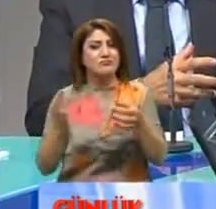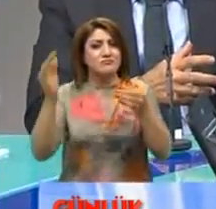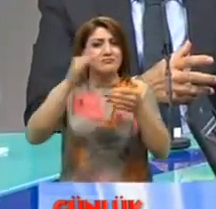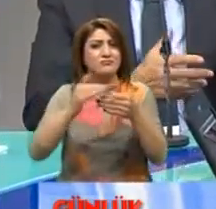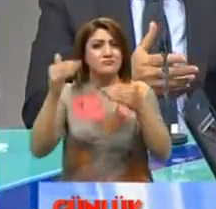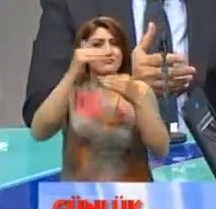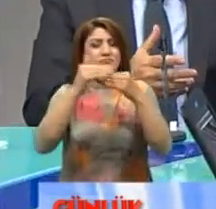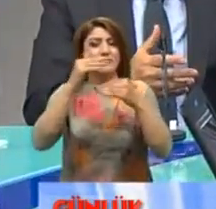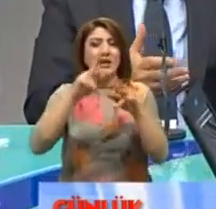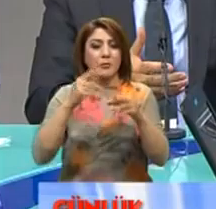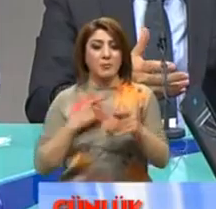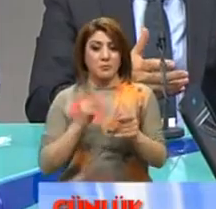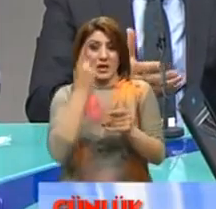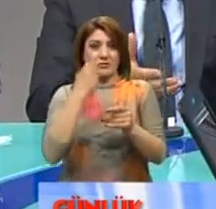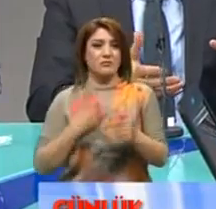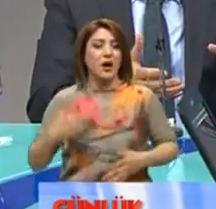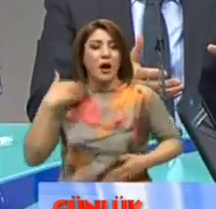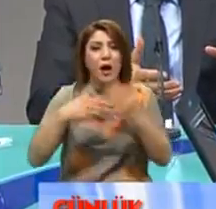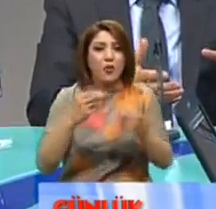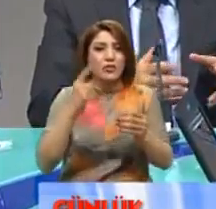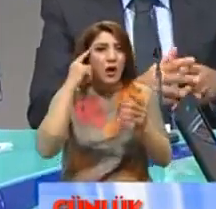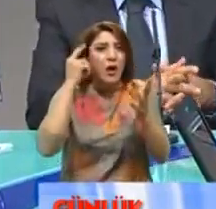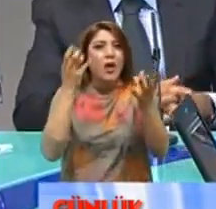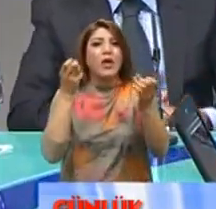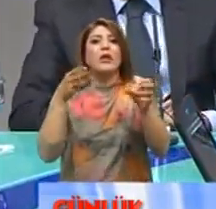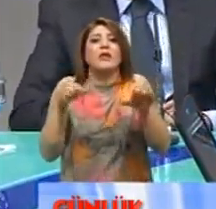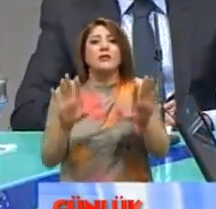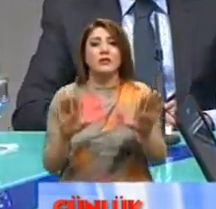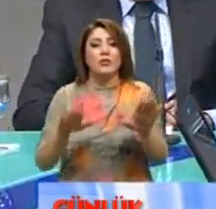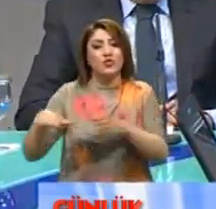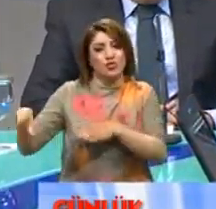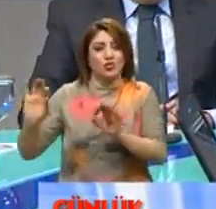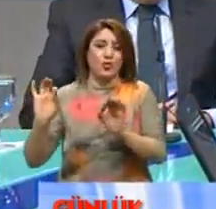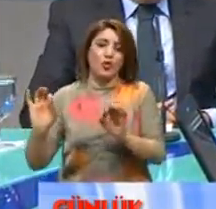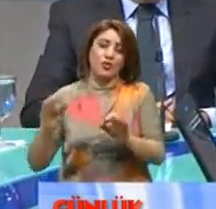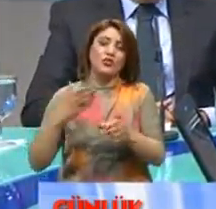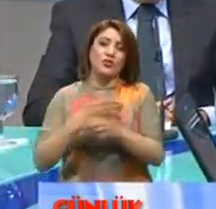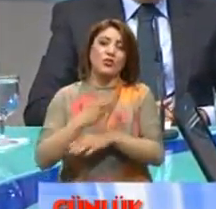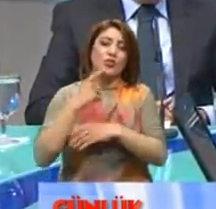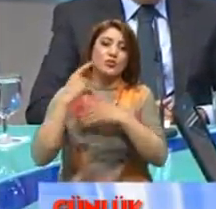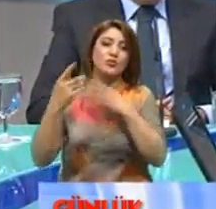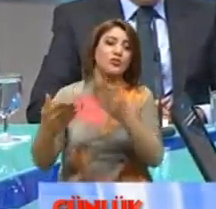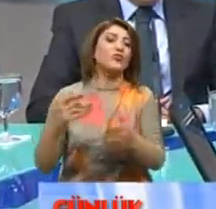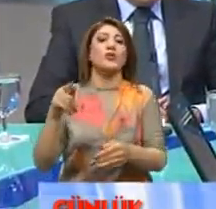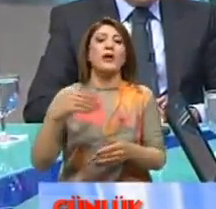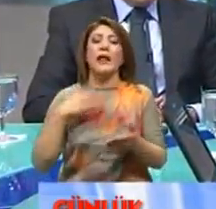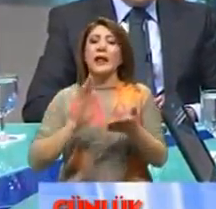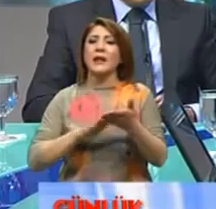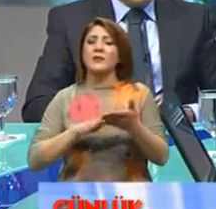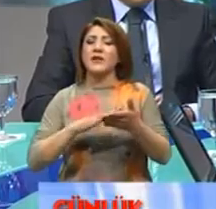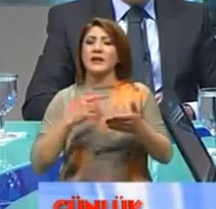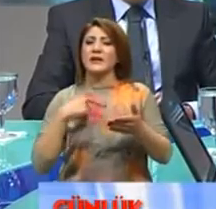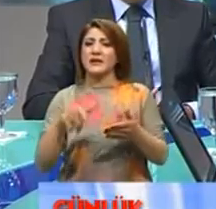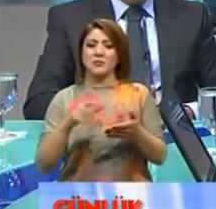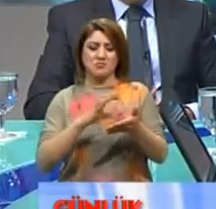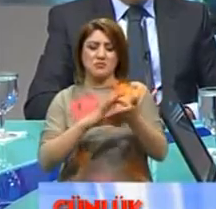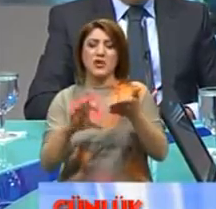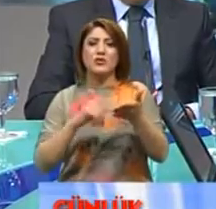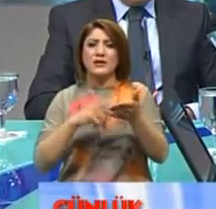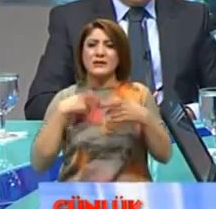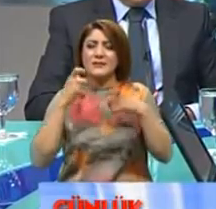anda yüklerseniz kaldıramaz, anlamlı olmaz, bıkkınlık verir. Bıkkınlık vermemesi lazım. Çok doğru söylüyorsunuz. Şimdi şurada bu broşürde yine dikkatimi çeken bir bölüm daha